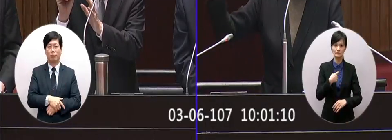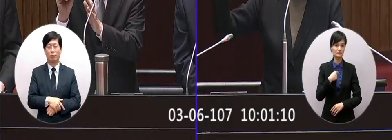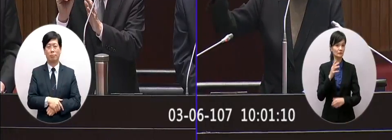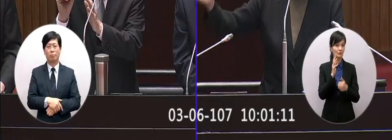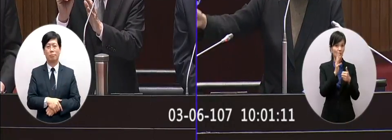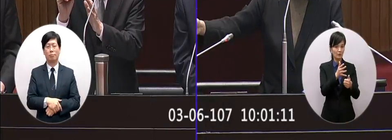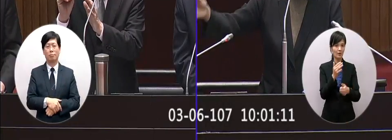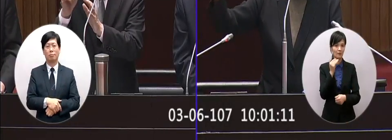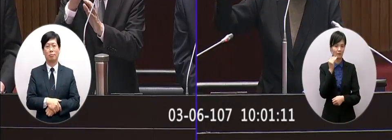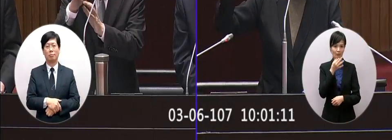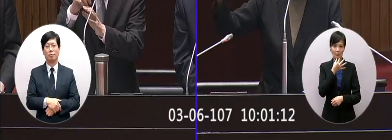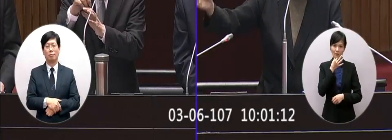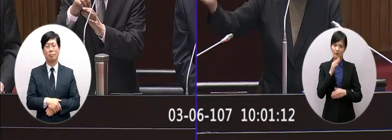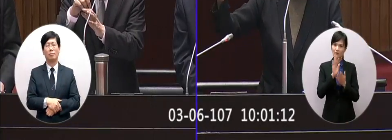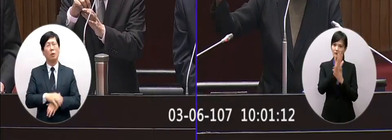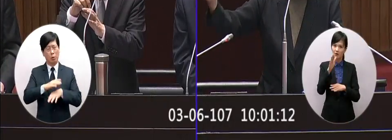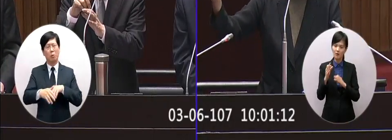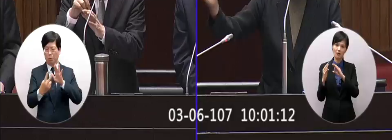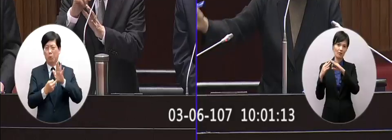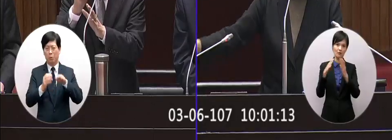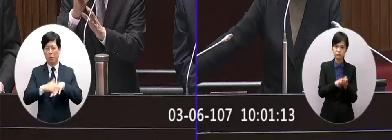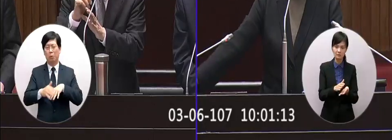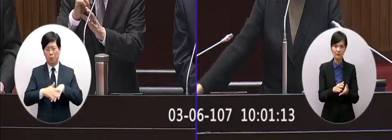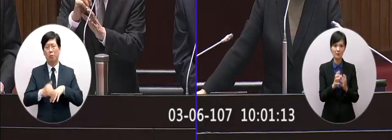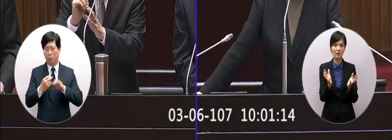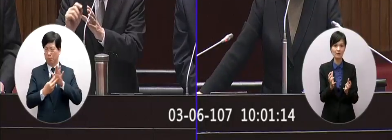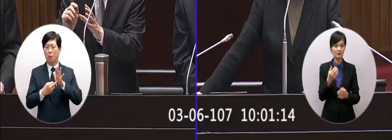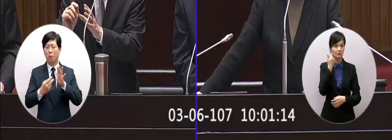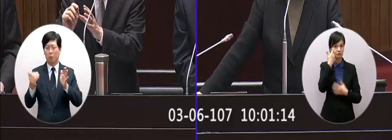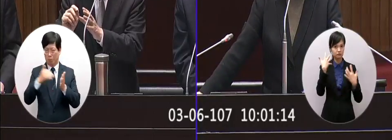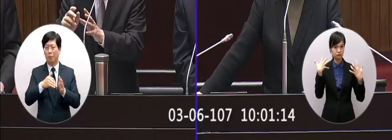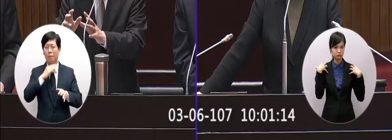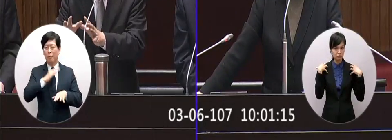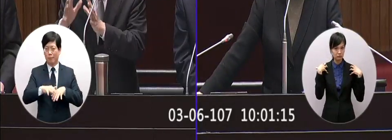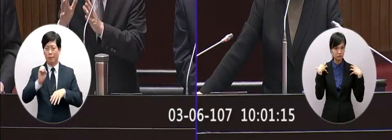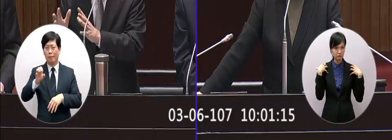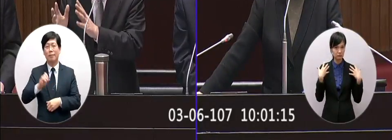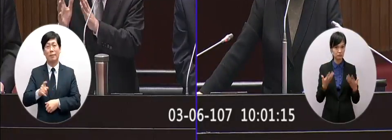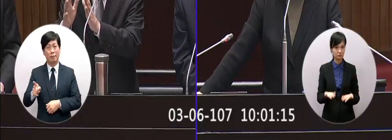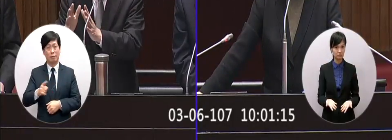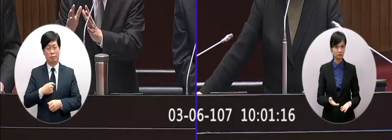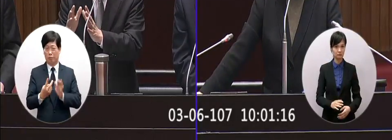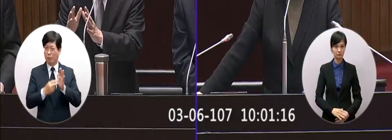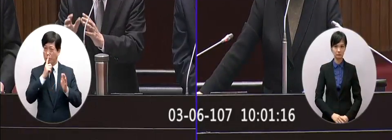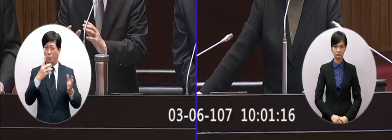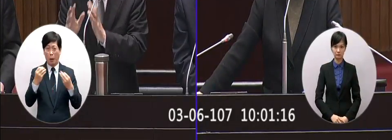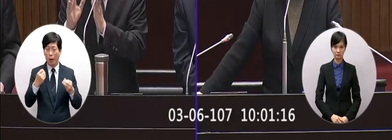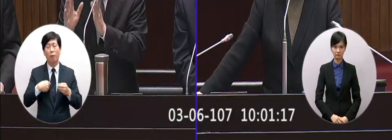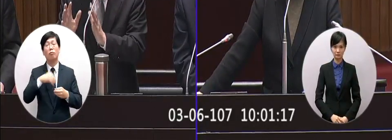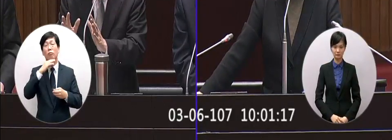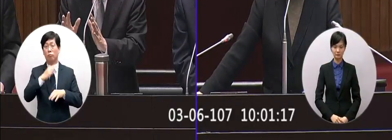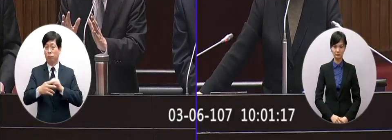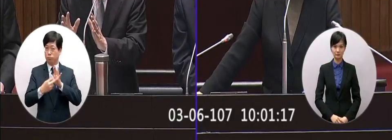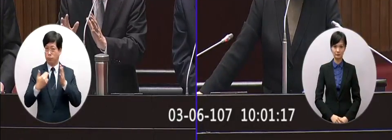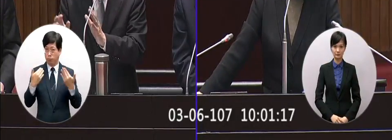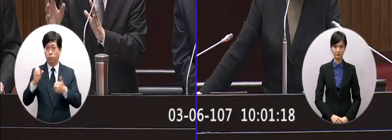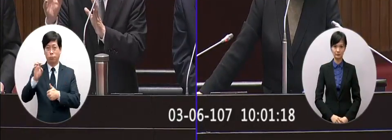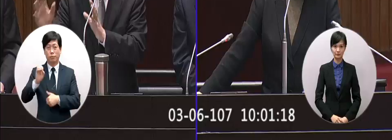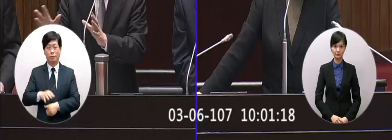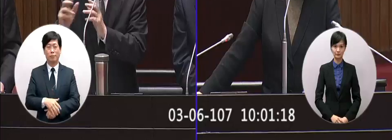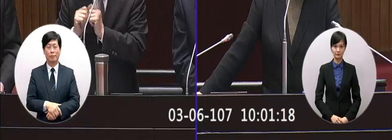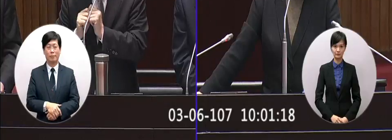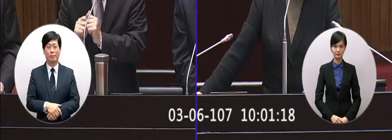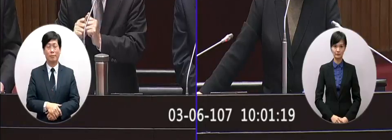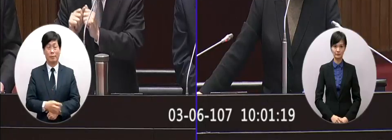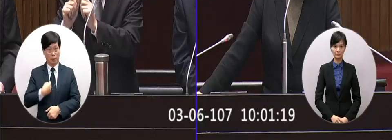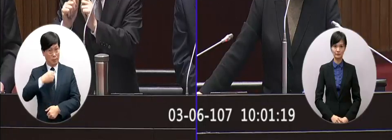是，万一倒债了，谁要负责？ 对，我会跟你讲到这一点，因为 你也一直说都没讲清楚嘛，在我今天跟你讲清楚。